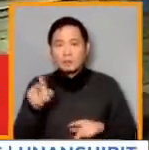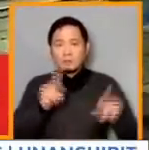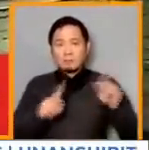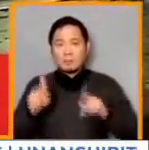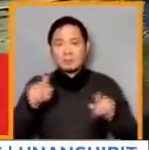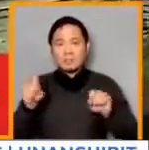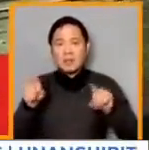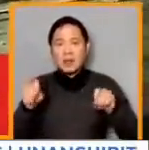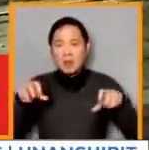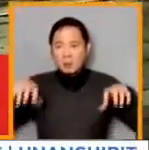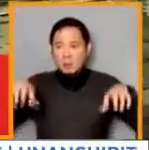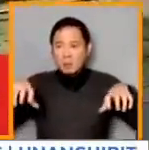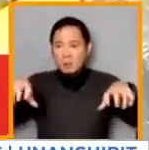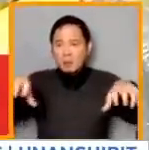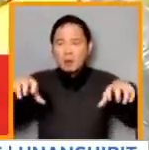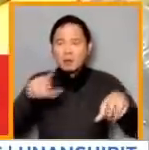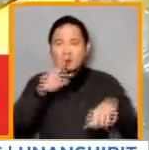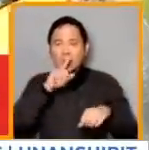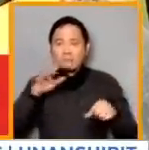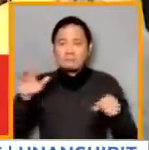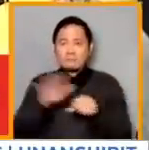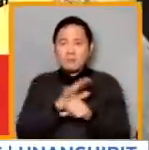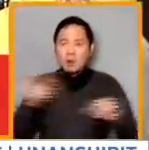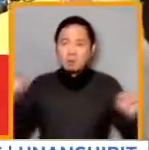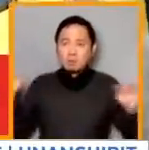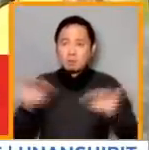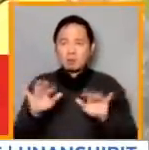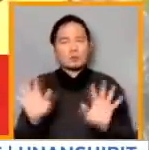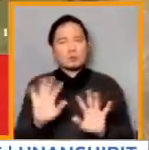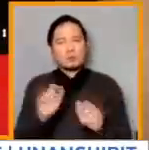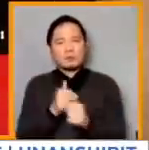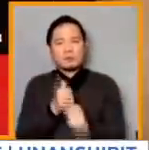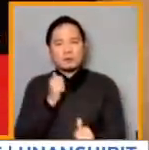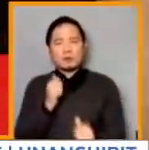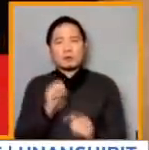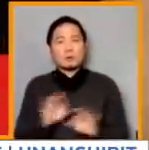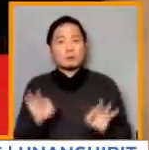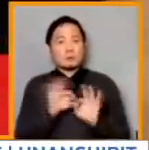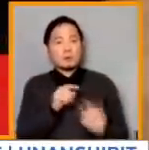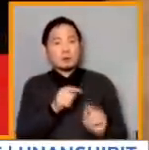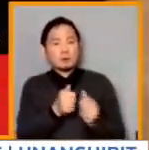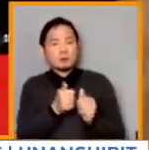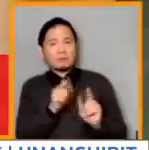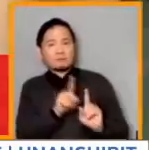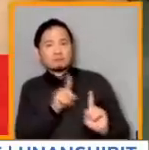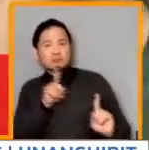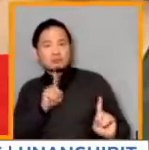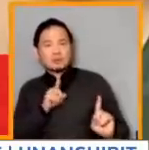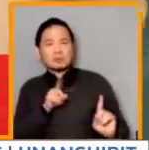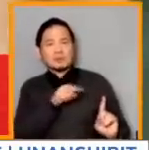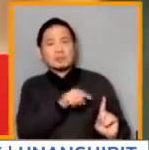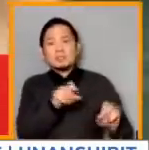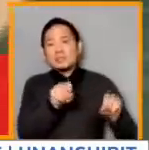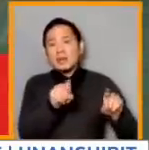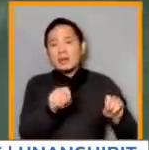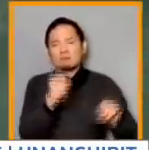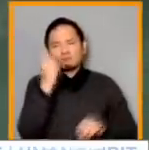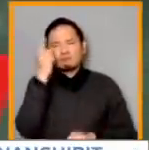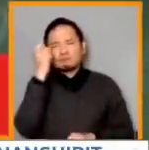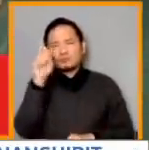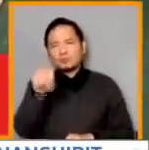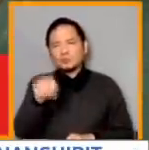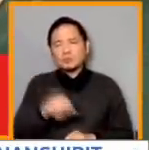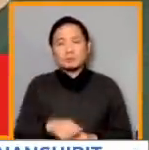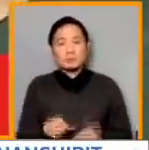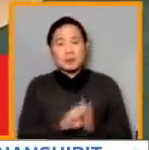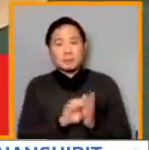mula 5 a.m. hanggang buong umaga. Naiintindihan naman ito ng mga nagtitinda tulad ng magtatanong si Lito Malikdem. Kikita kayo paano po, para